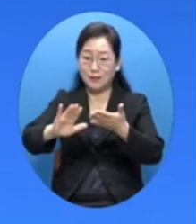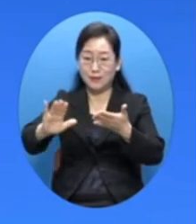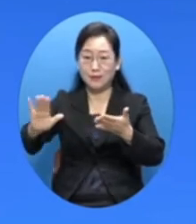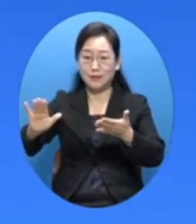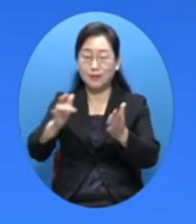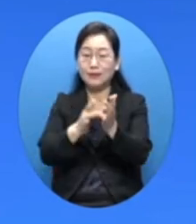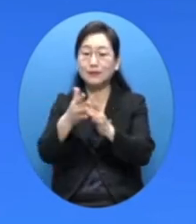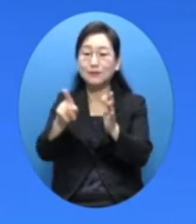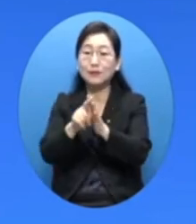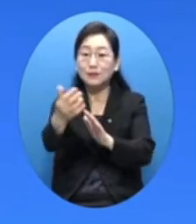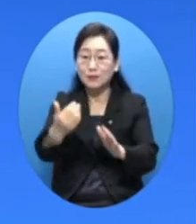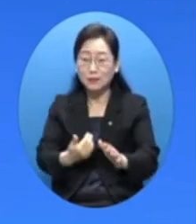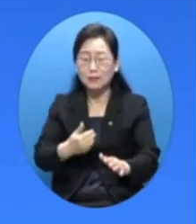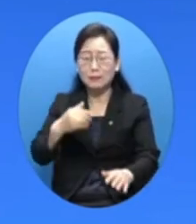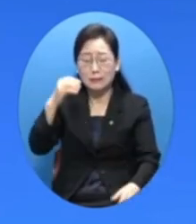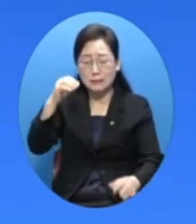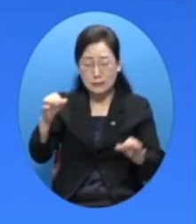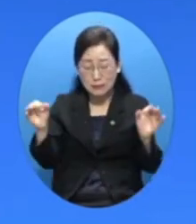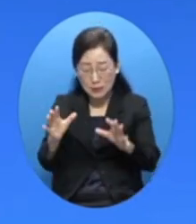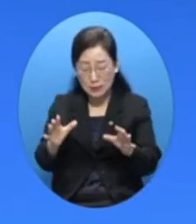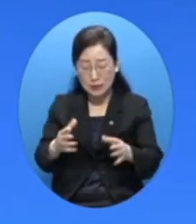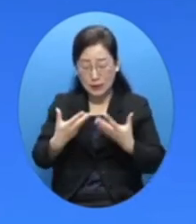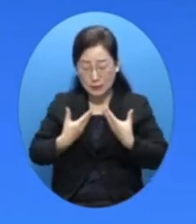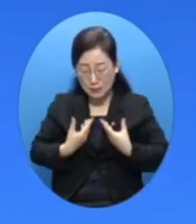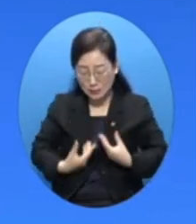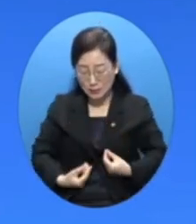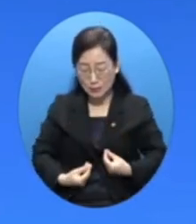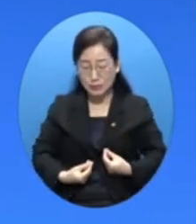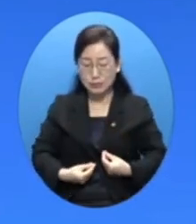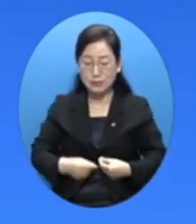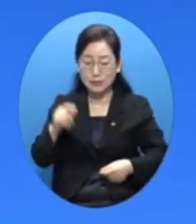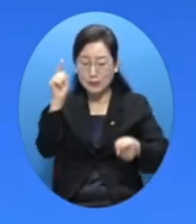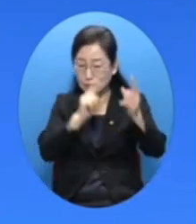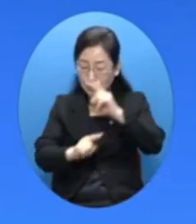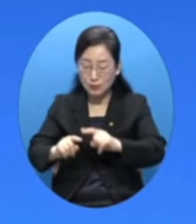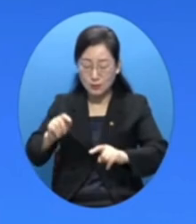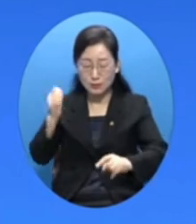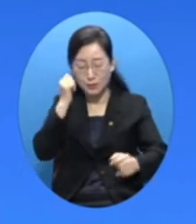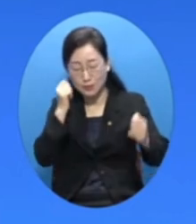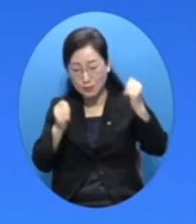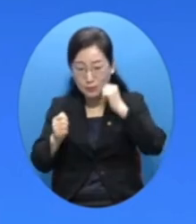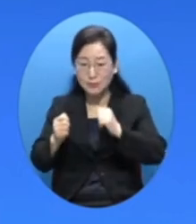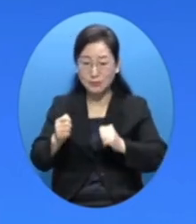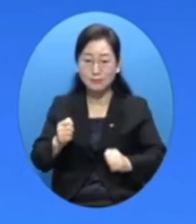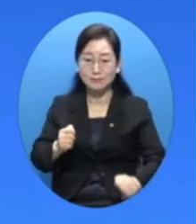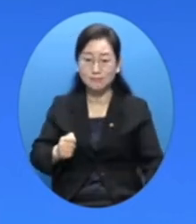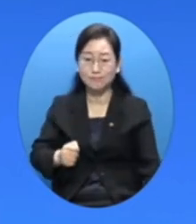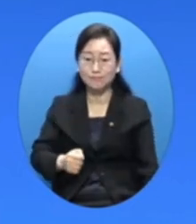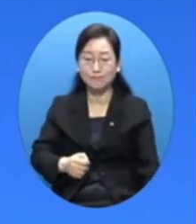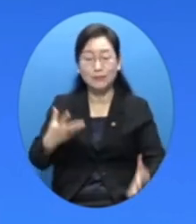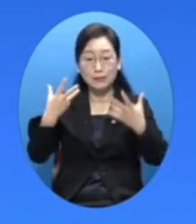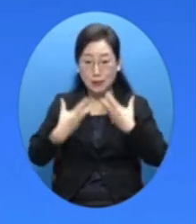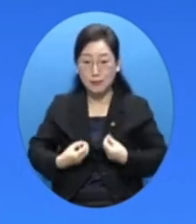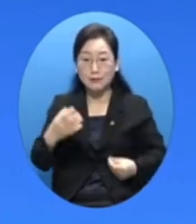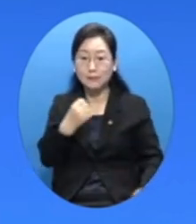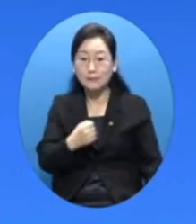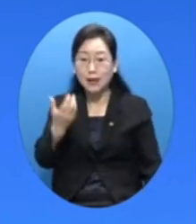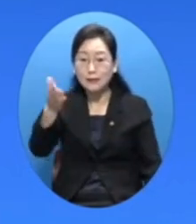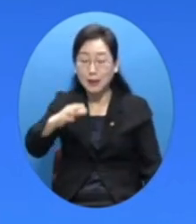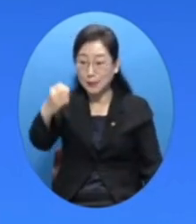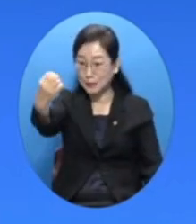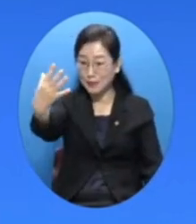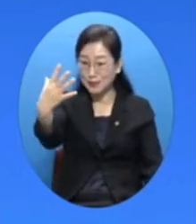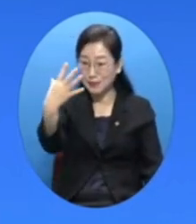믿기 전에는 아무것도 아닌데 낙심하고 상처받고 또 넘어지고 또 넘어지고 절망 가운데 살았지만 빛이